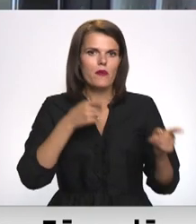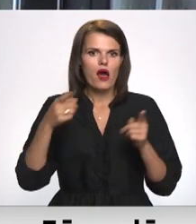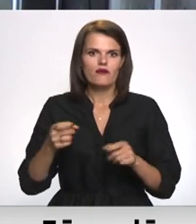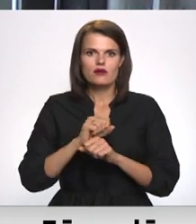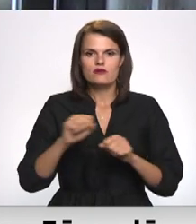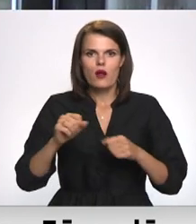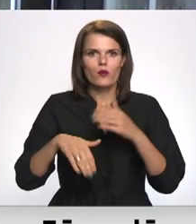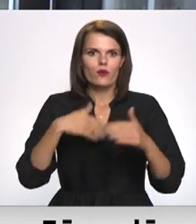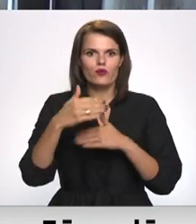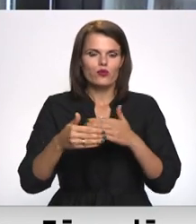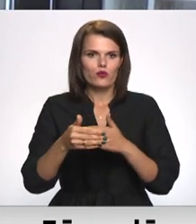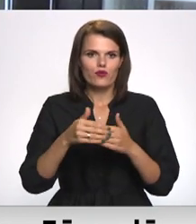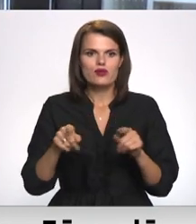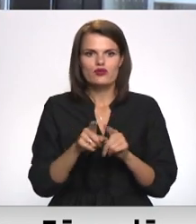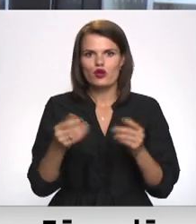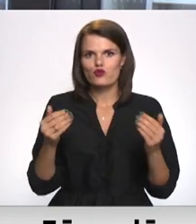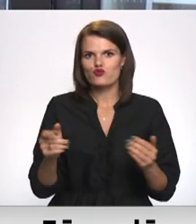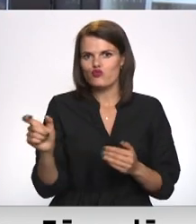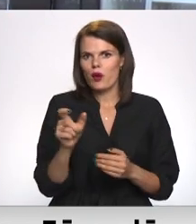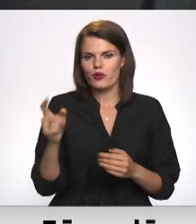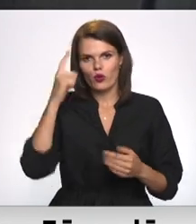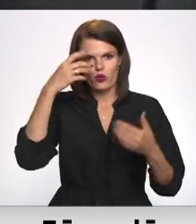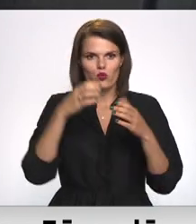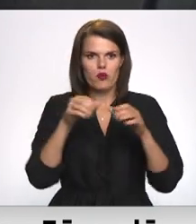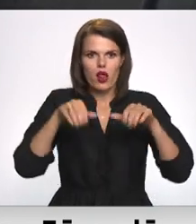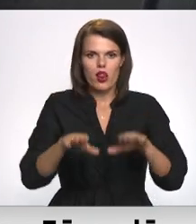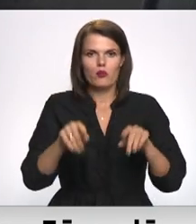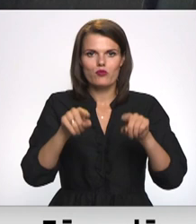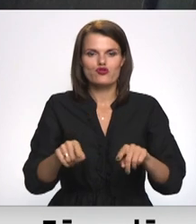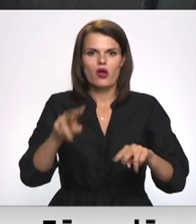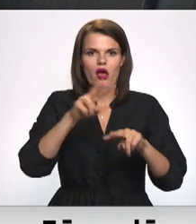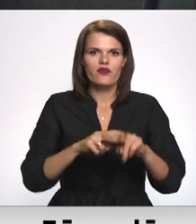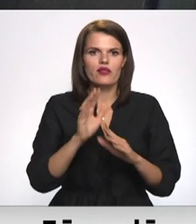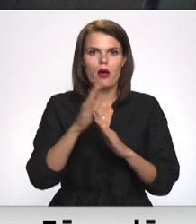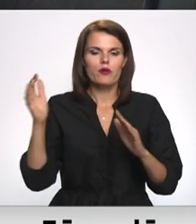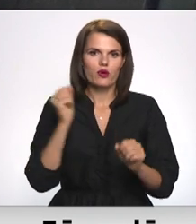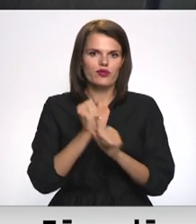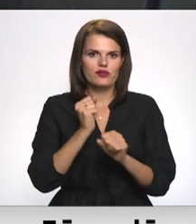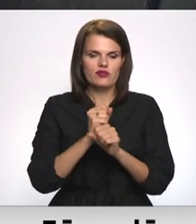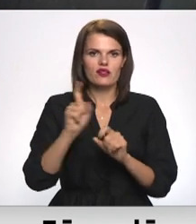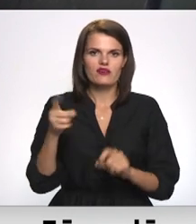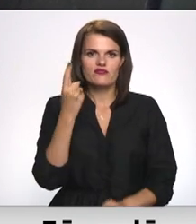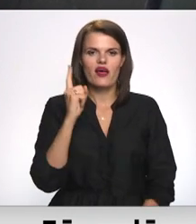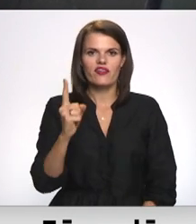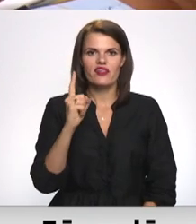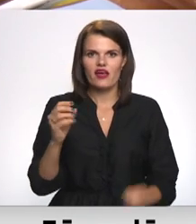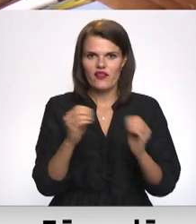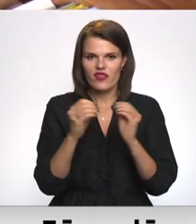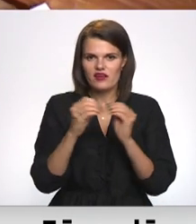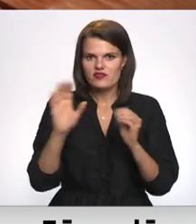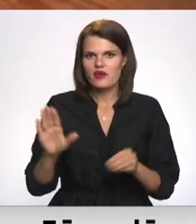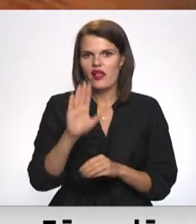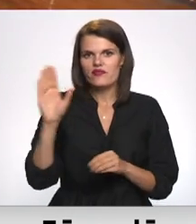straujiem soļiem tuvojas arī šobrīd, jo domas lēmums paredz, ka šajā vietā bibliotēka darbosies vēl tikai 10 dienas.